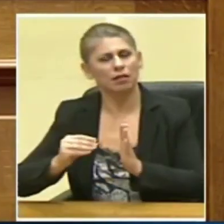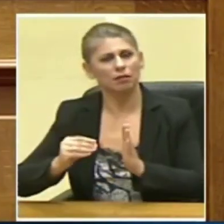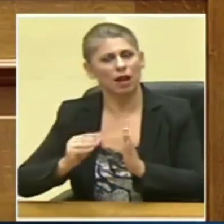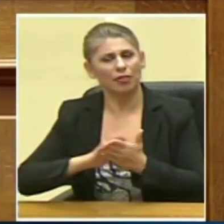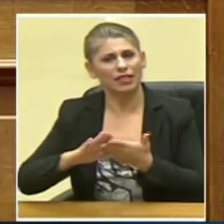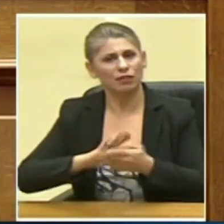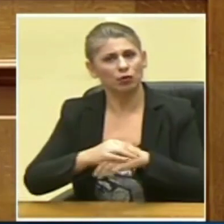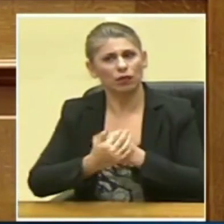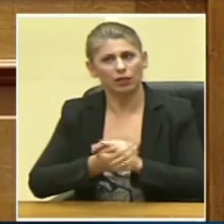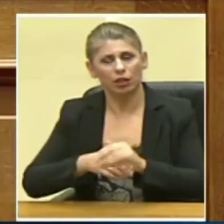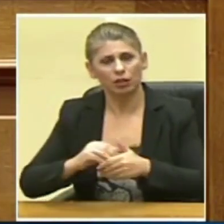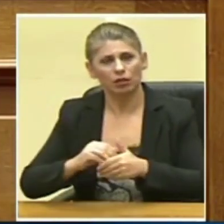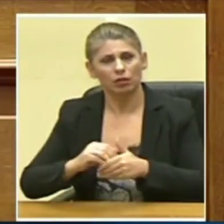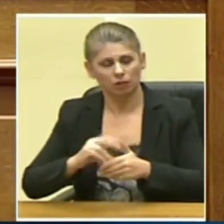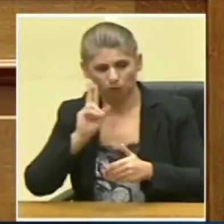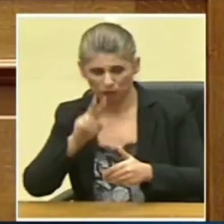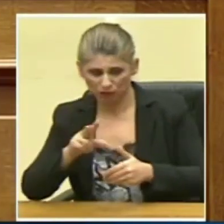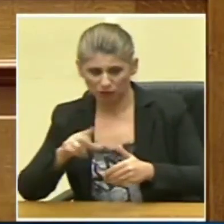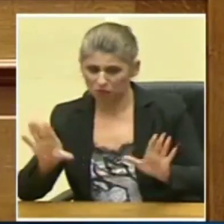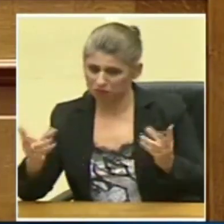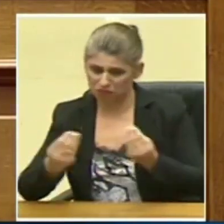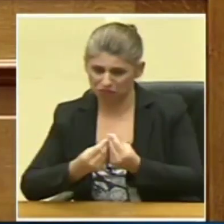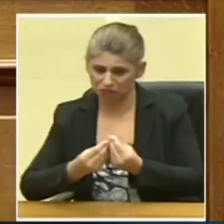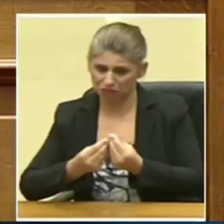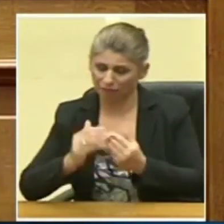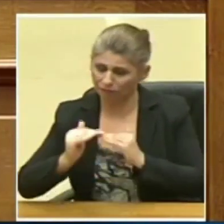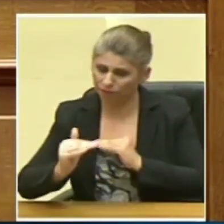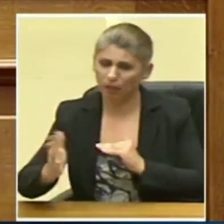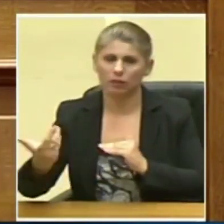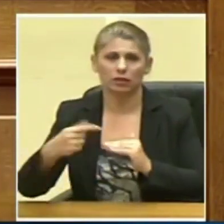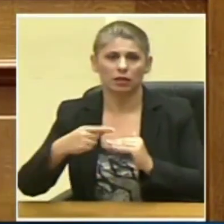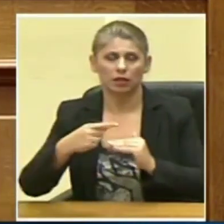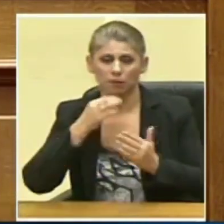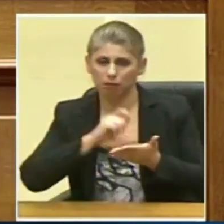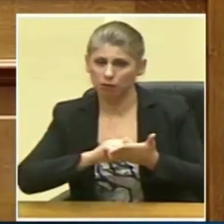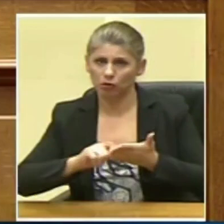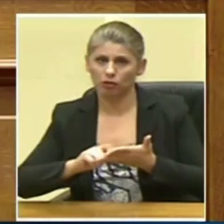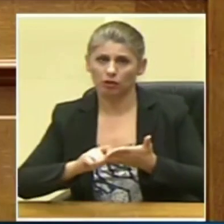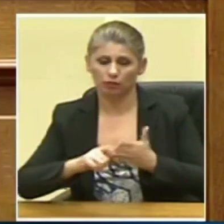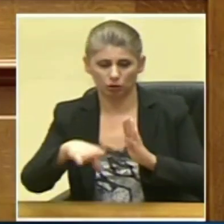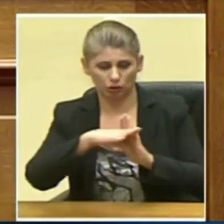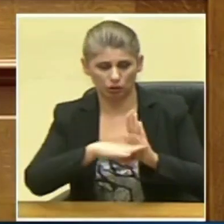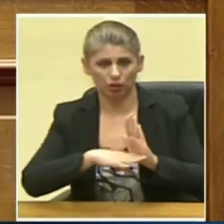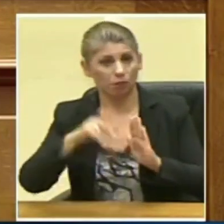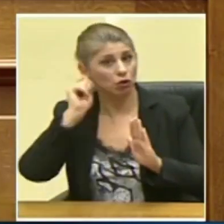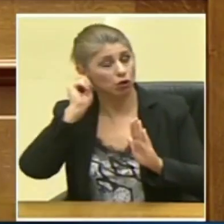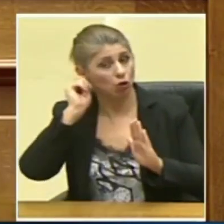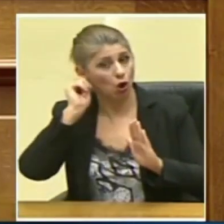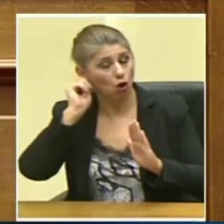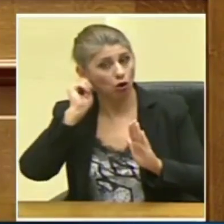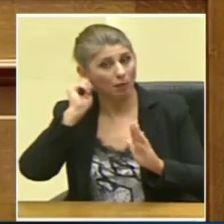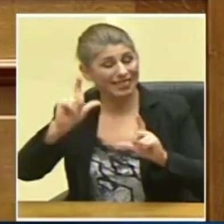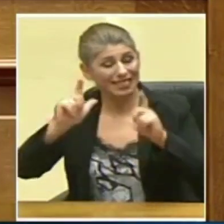ουδετερότητα που μας φαίνεται ασυμβίβαστη με τη διατηρούμενη διατύπωση του προημίου του συντάγματος στο όνομα της Αγίας και